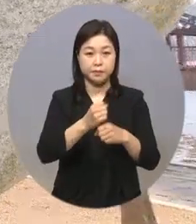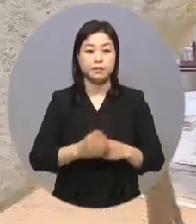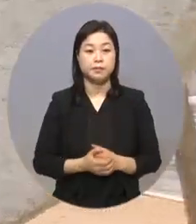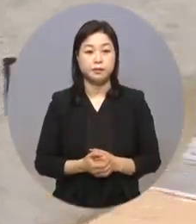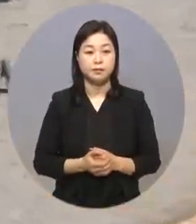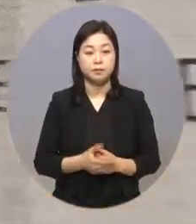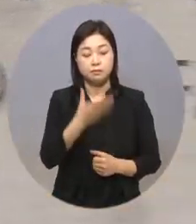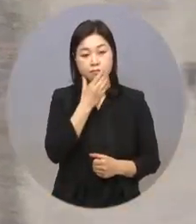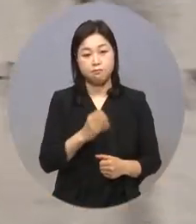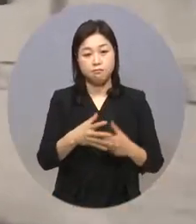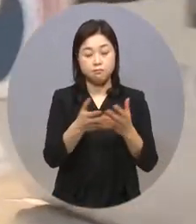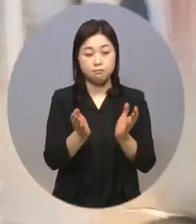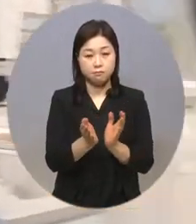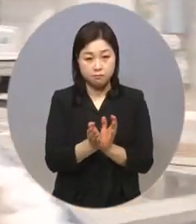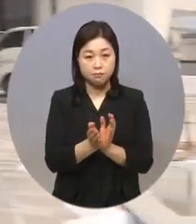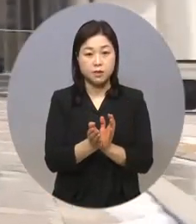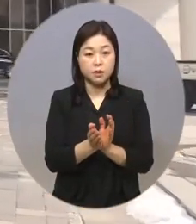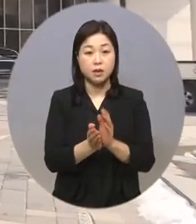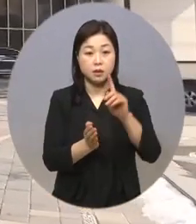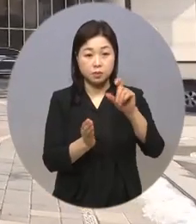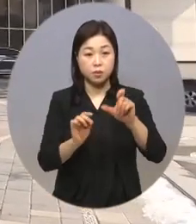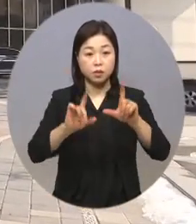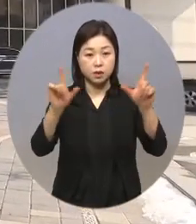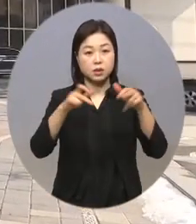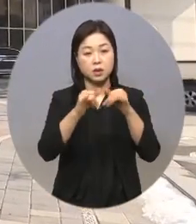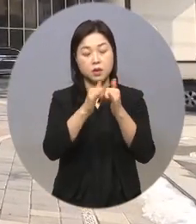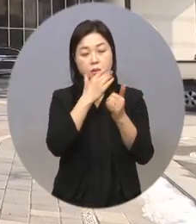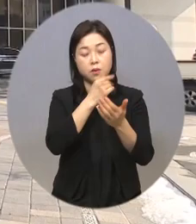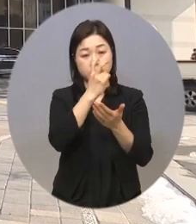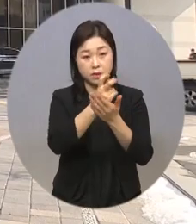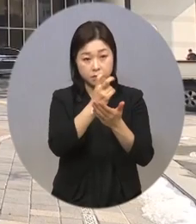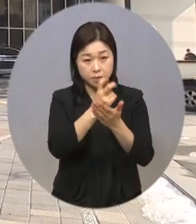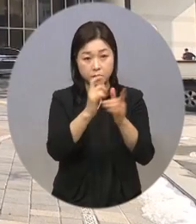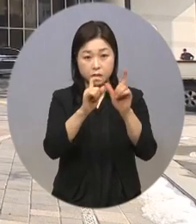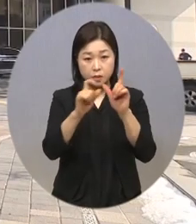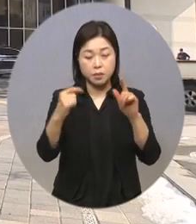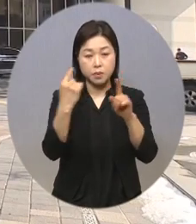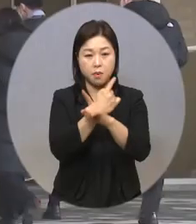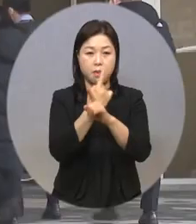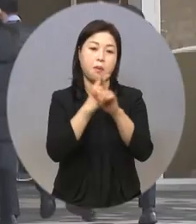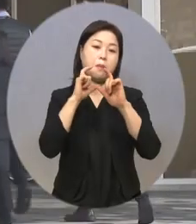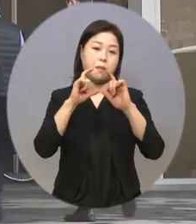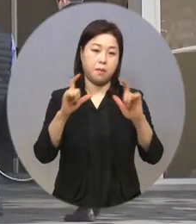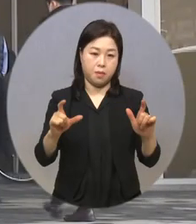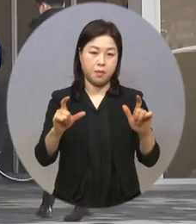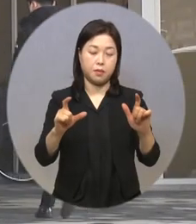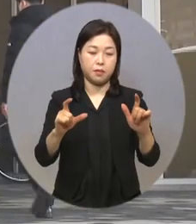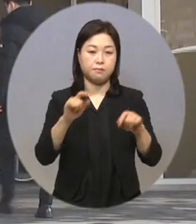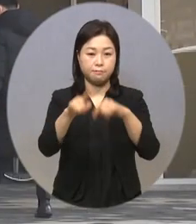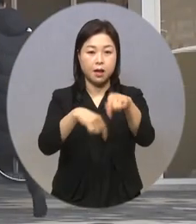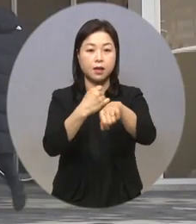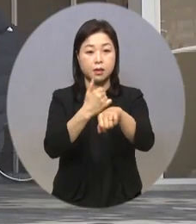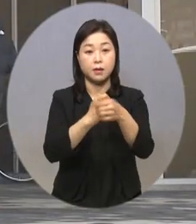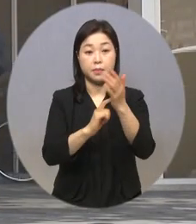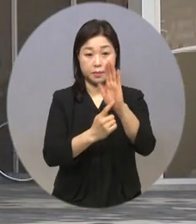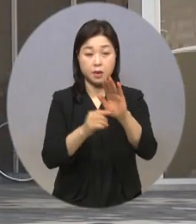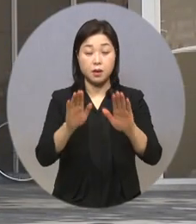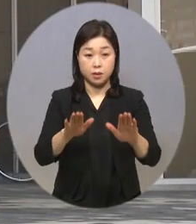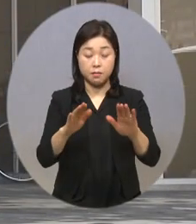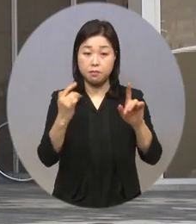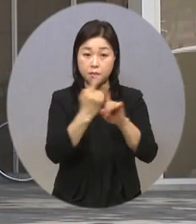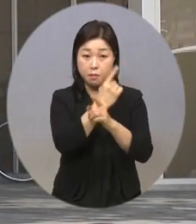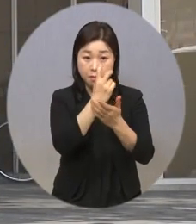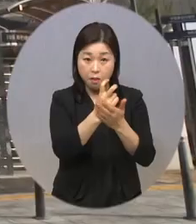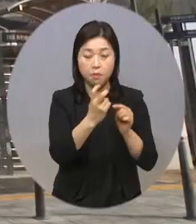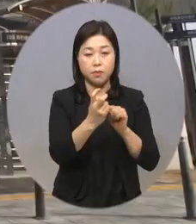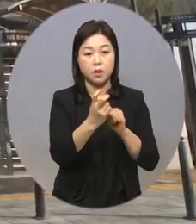보건복지부는 지난 15일 장애인복지법 시행규칙 일부 개정령을 공포하고 시행한다고 밝혔습니다. 이번 개정령은 지난해